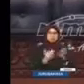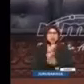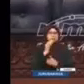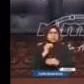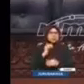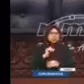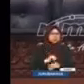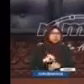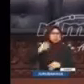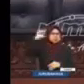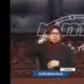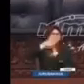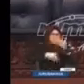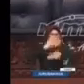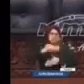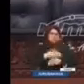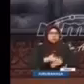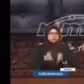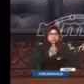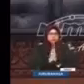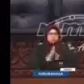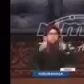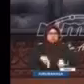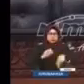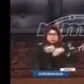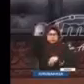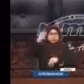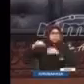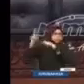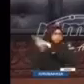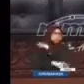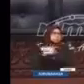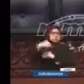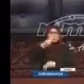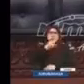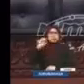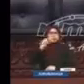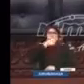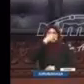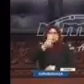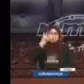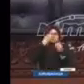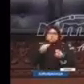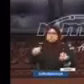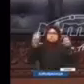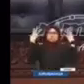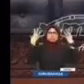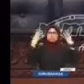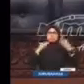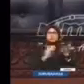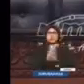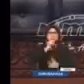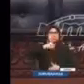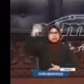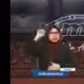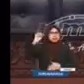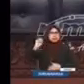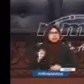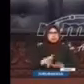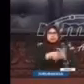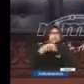hak Saba ini saya menuntut rakyat Sabah menghukum kerajaan ciares karena telah mengabaikan dan meridah